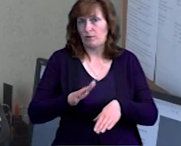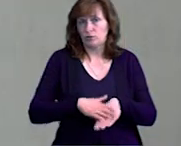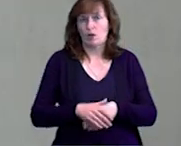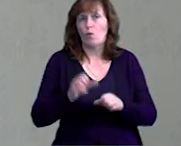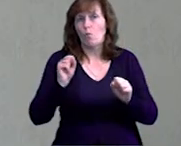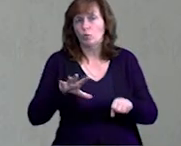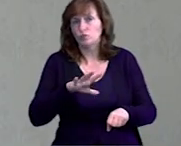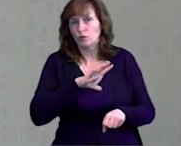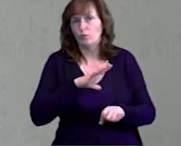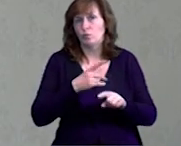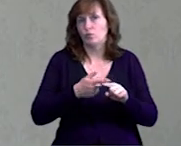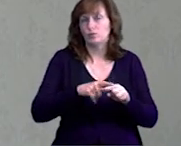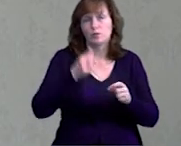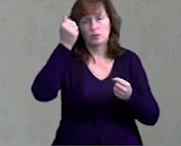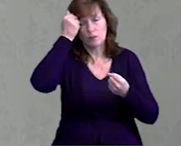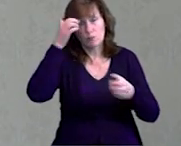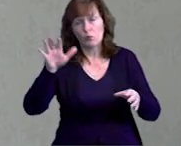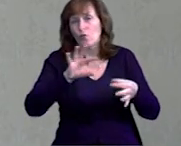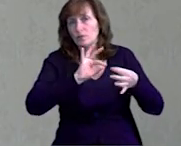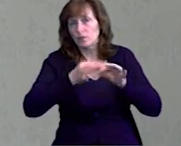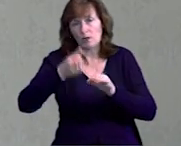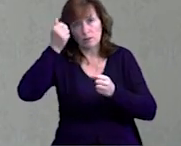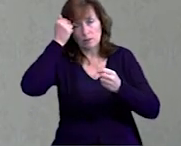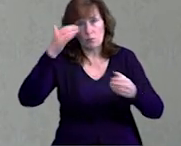важка. Може бути амнезія, він